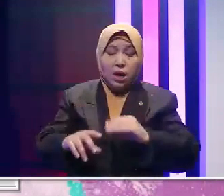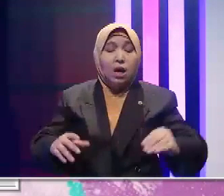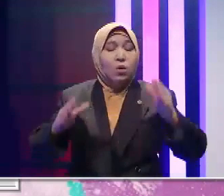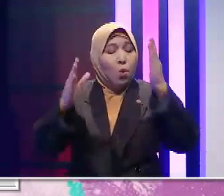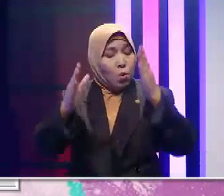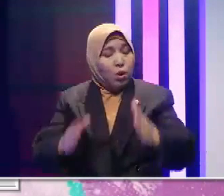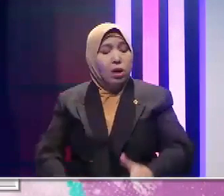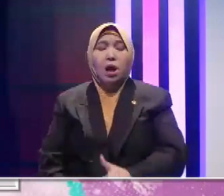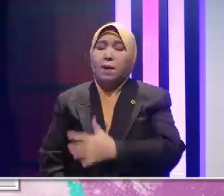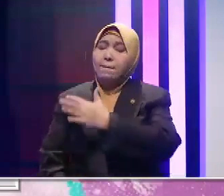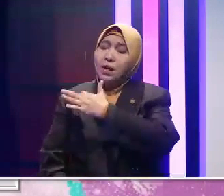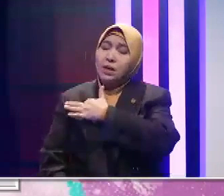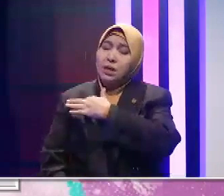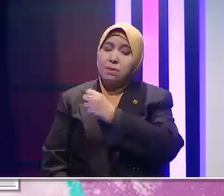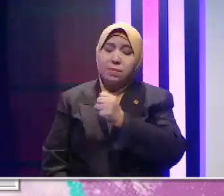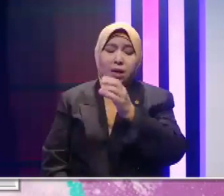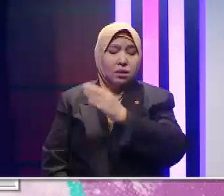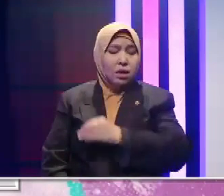وَلِلْمُؤْمِنِينَ